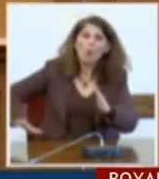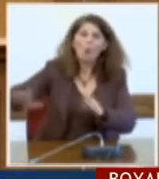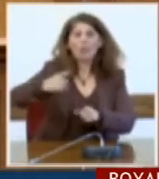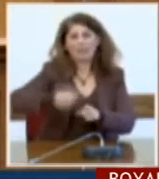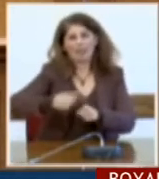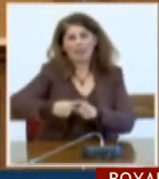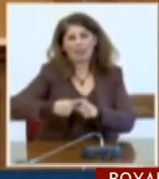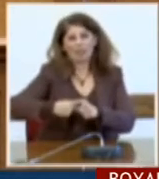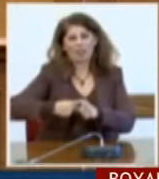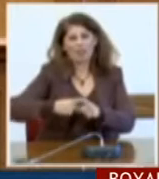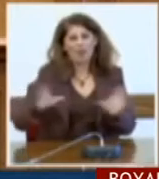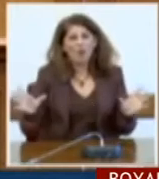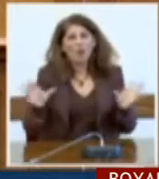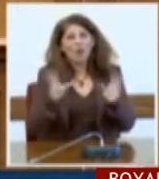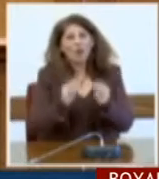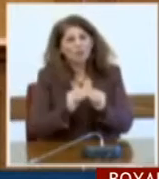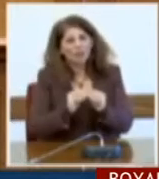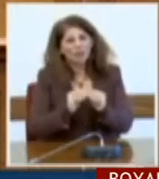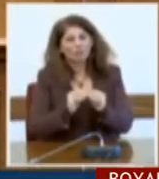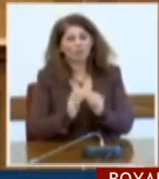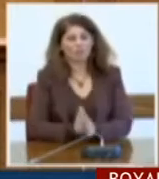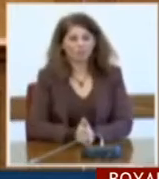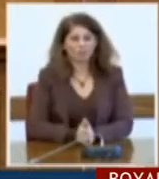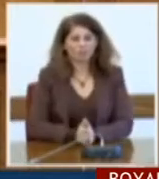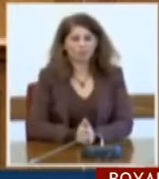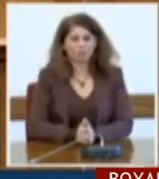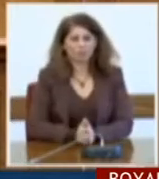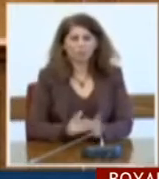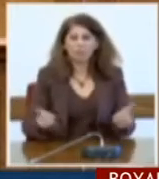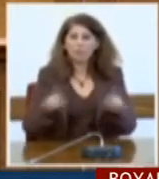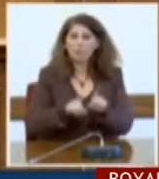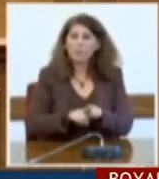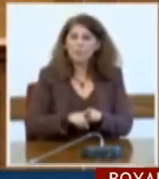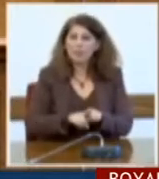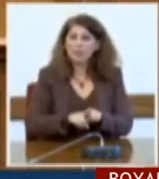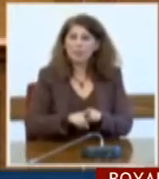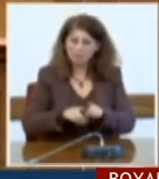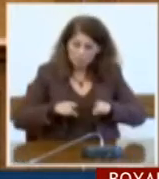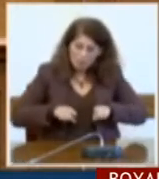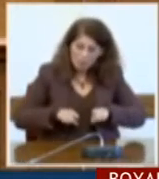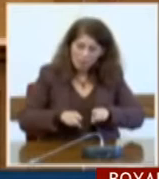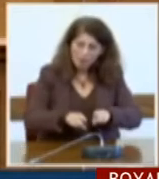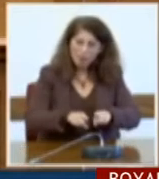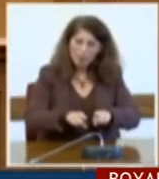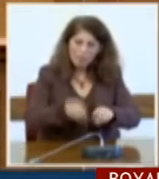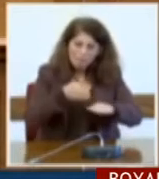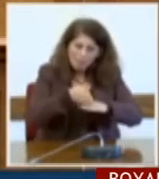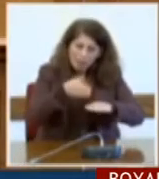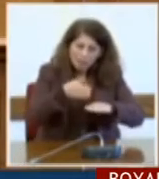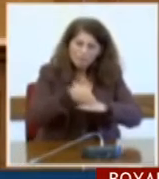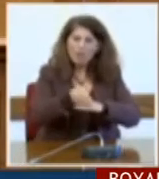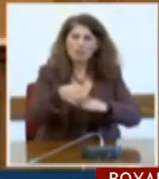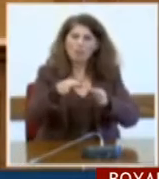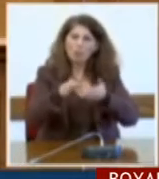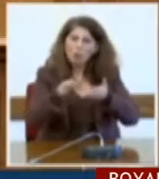αυτά ταυτόχρονα με πολλές παράλληλες παρεμβάσεις λειτουργούν